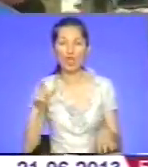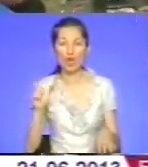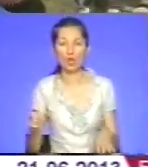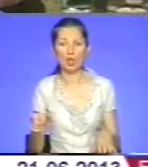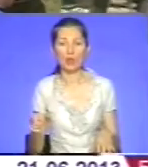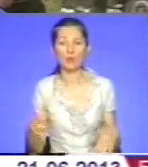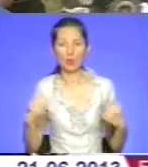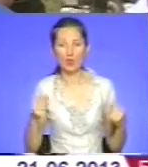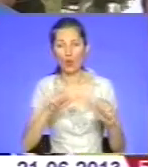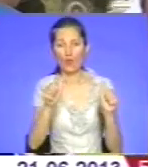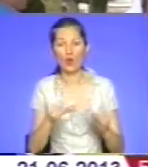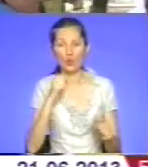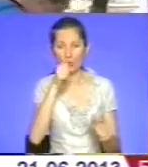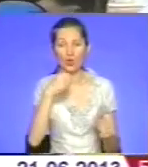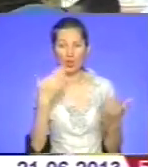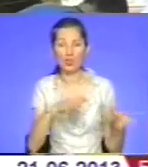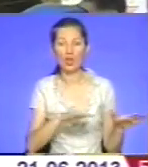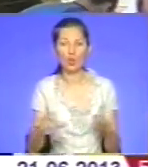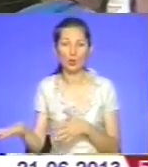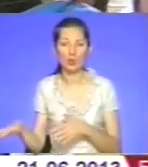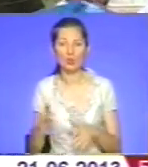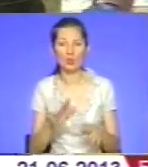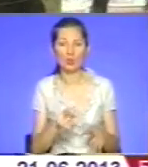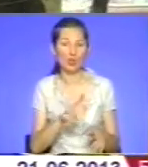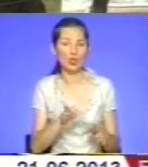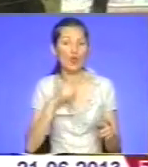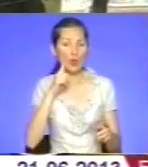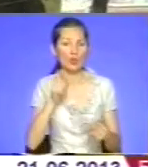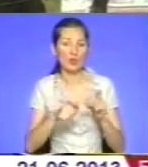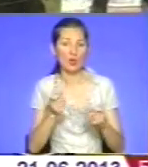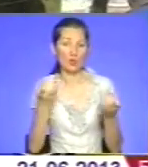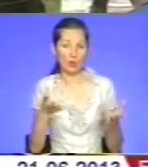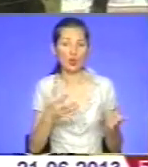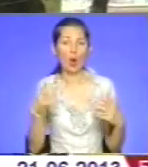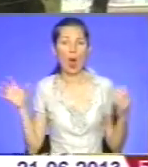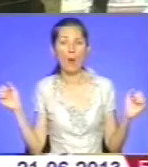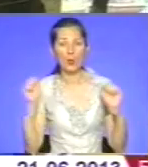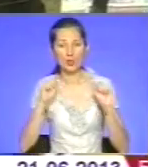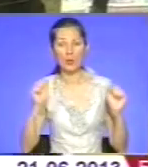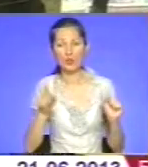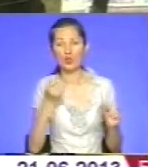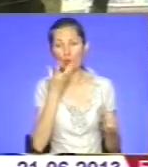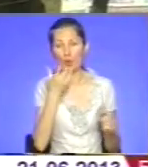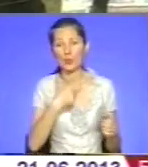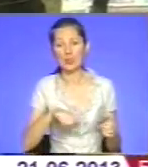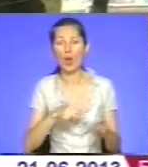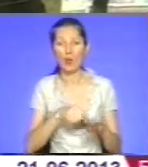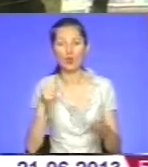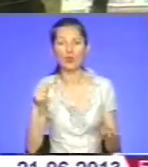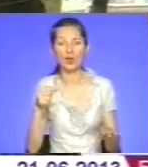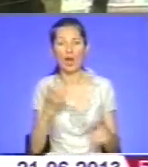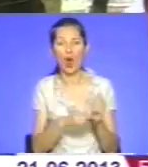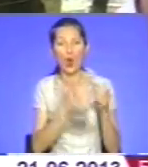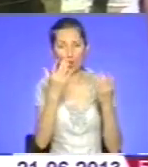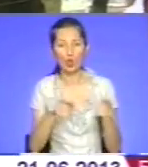вже йдуть. Це не те, що в молодості там бігав. То я просто собі так позаймаюся, щоб себе добре почуваю. А кожного дня